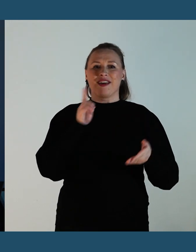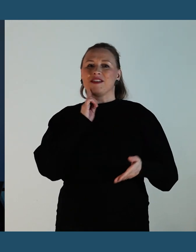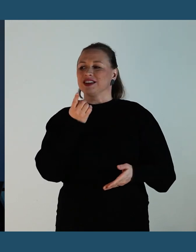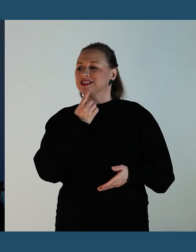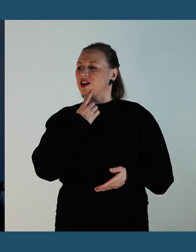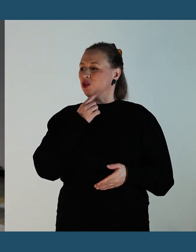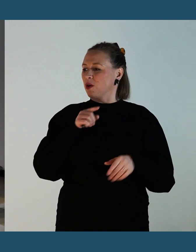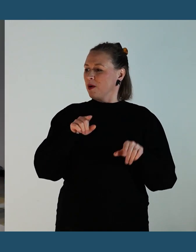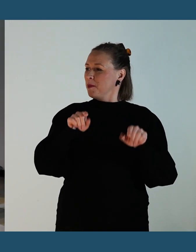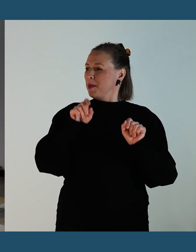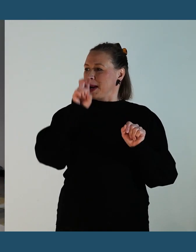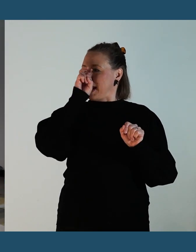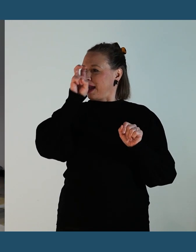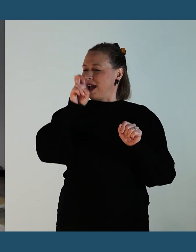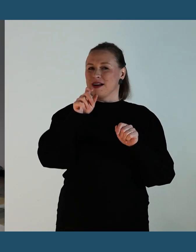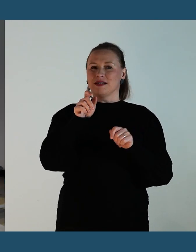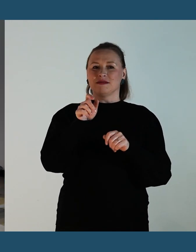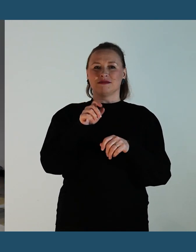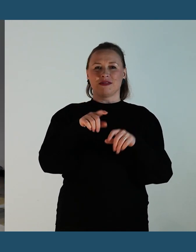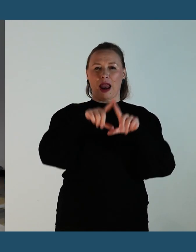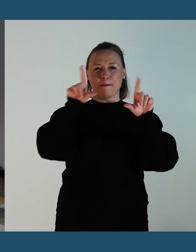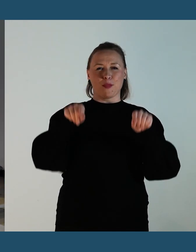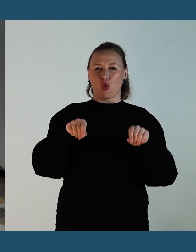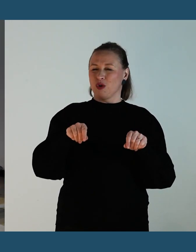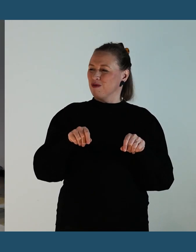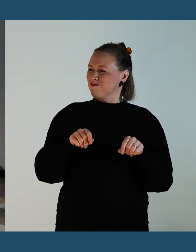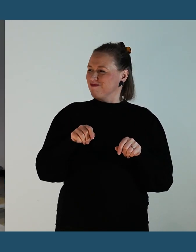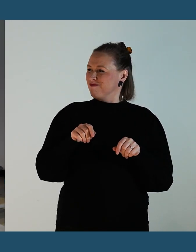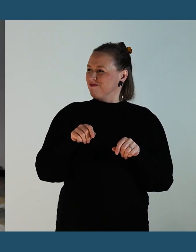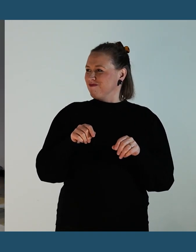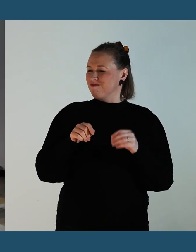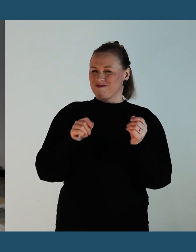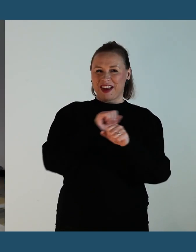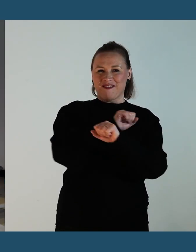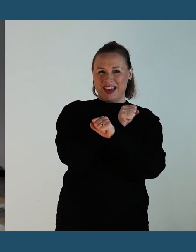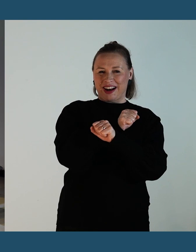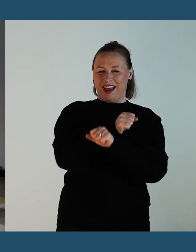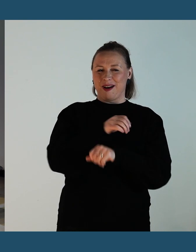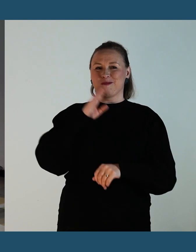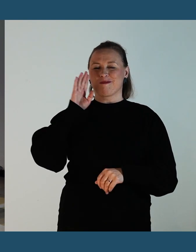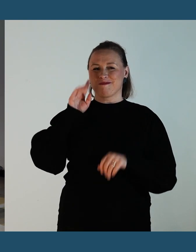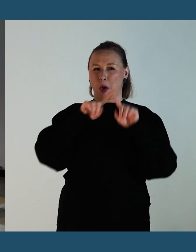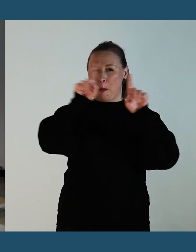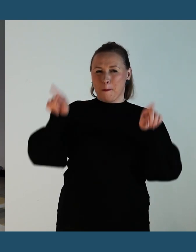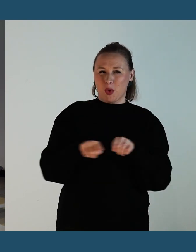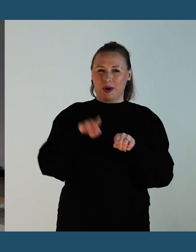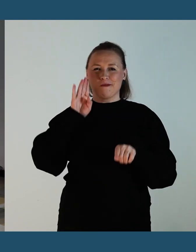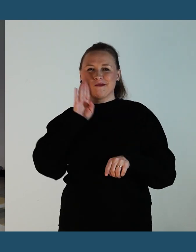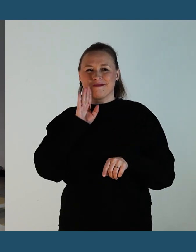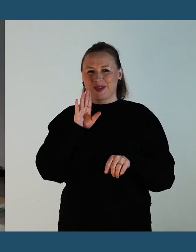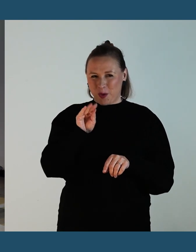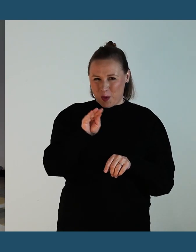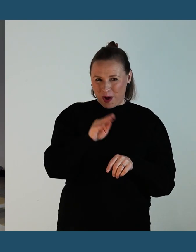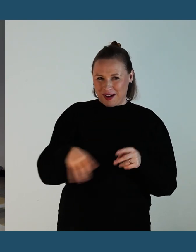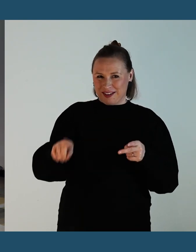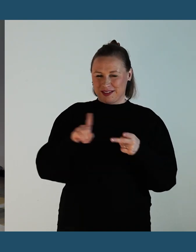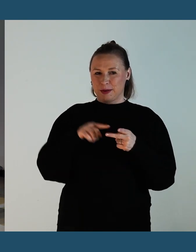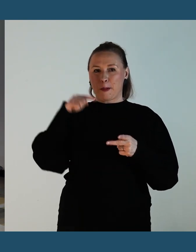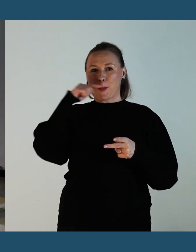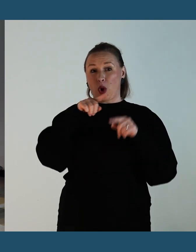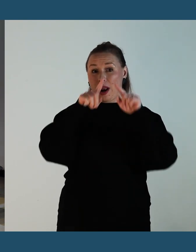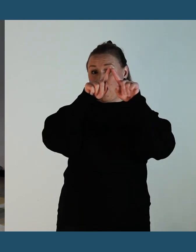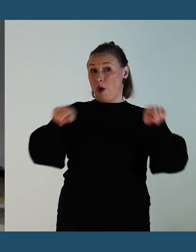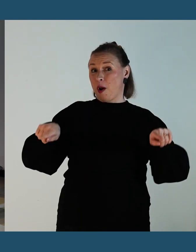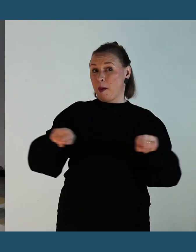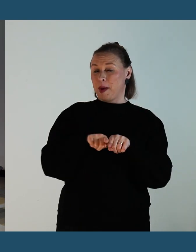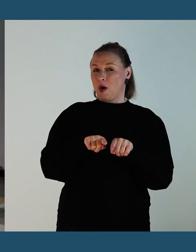siellä vieressä välineet, rekvisiittaa. Vihreä ympyrä tarkoittaa kyllä ja punainen